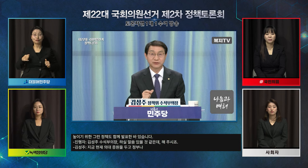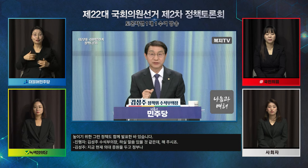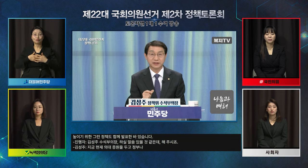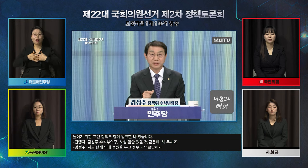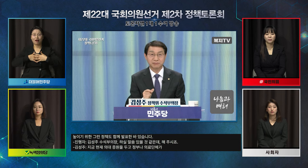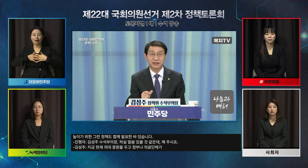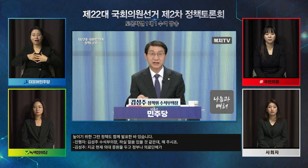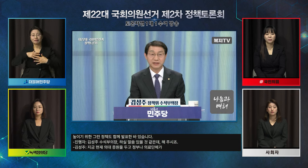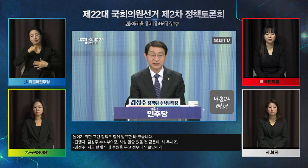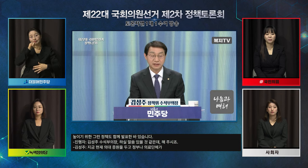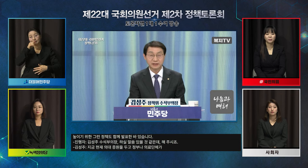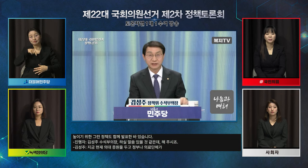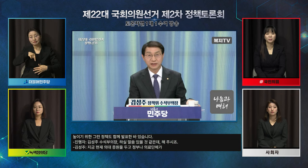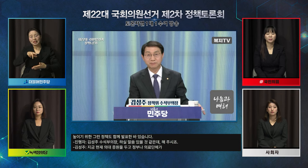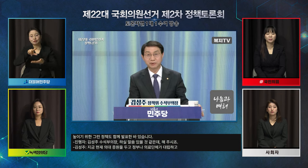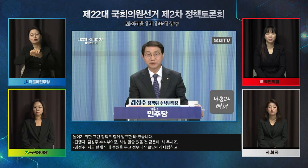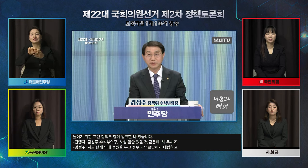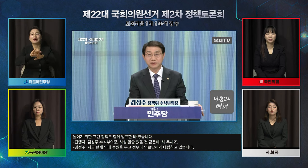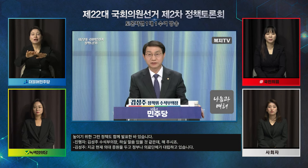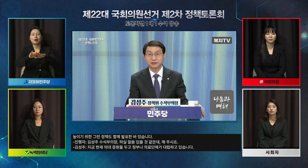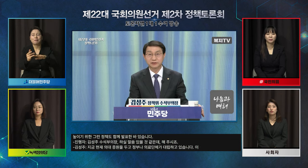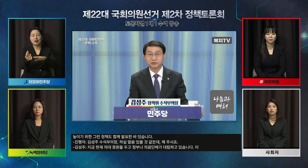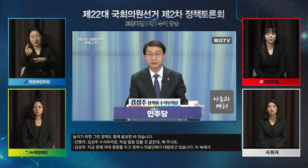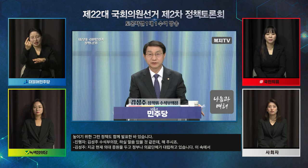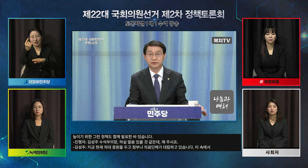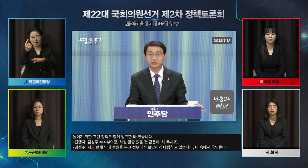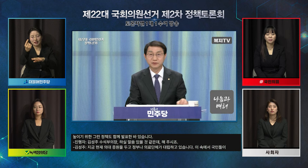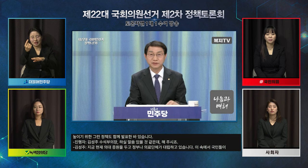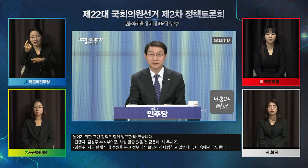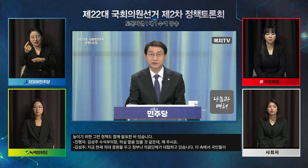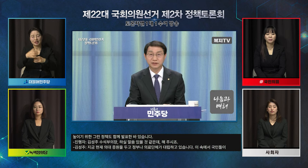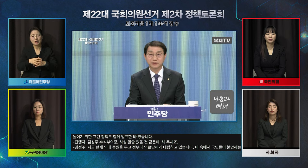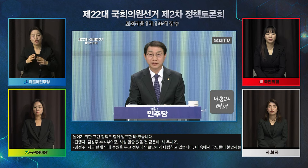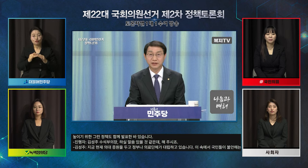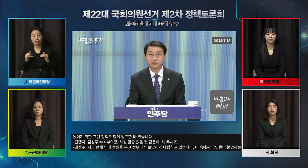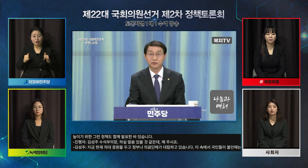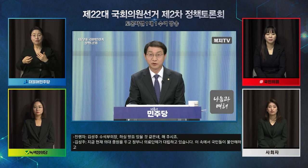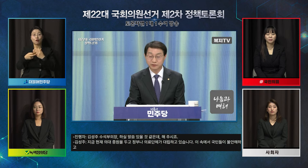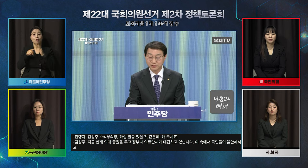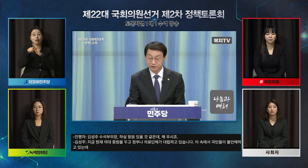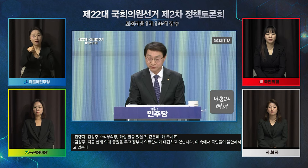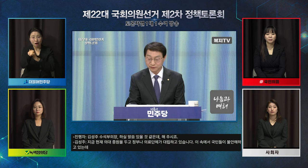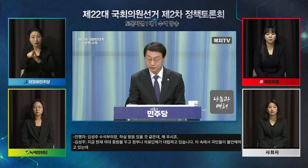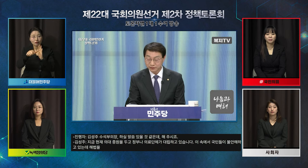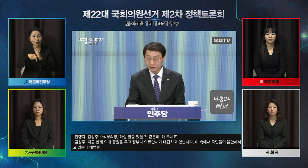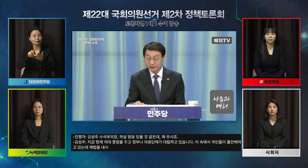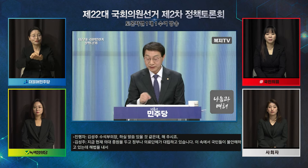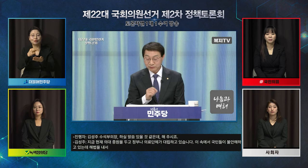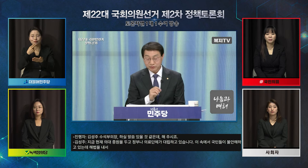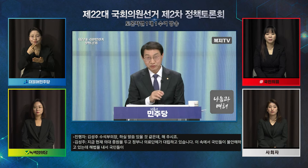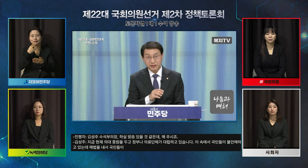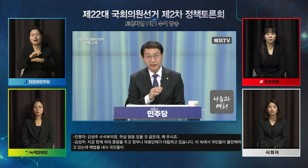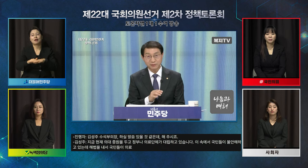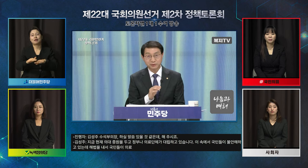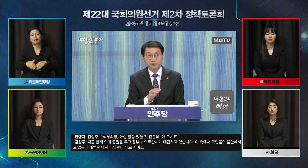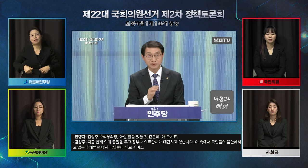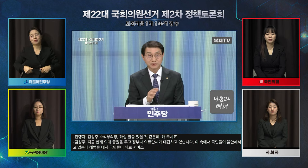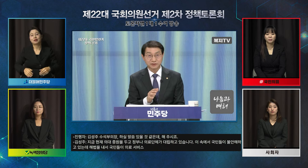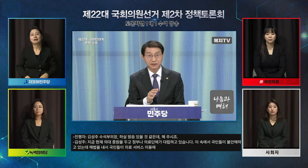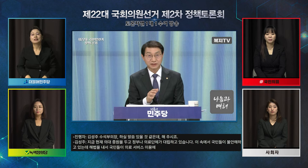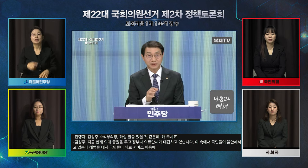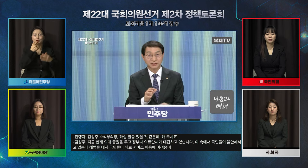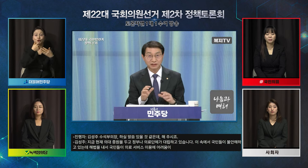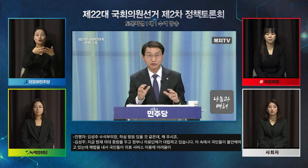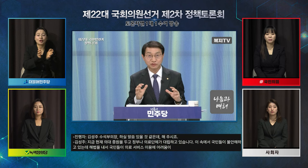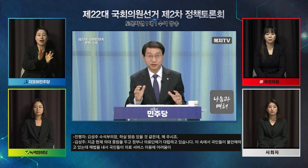불안하고 있는데 빨리 해법을 내서 국민들 의료 서비스 이용하는 데 어려움이 없어야 될 거고요. 민주당의 해법은